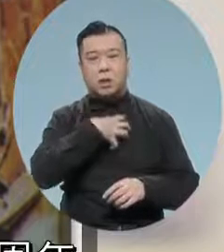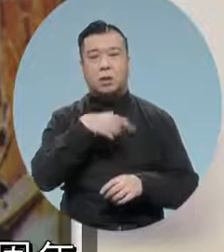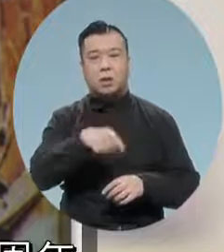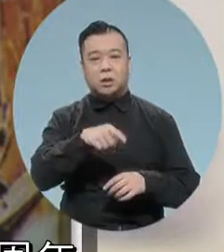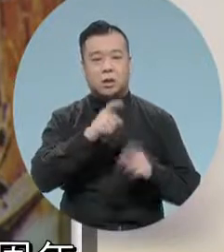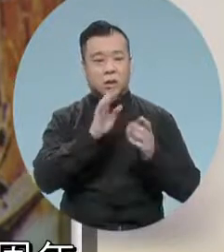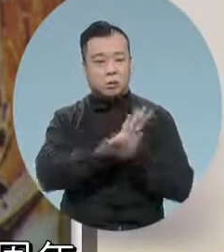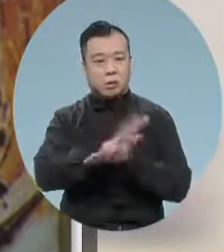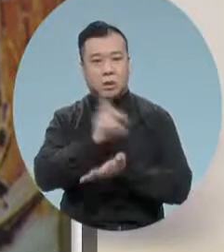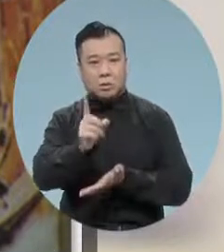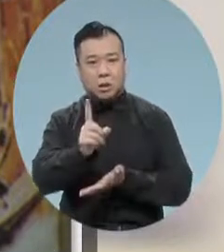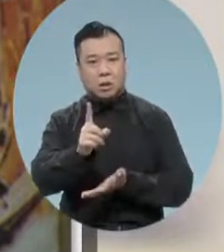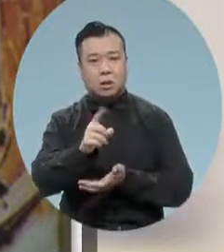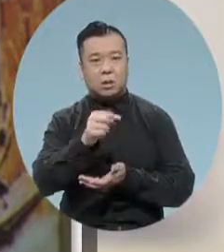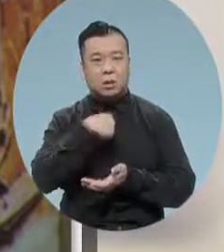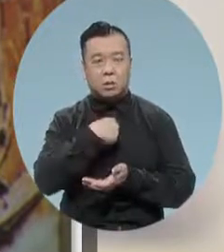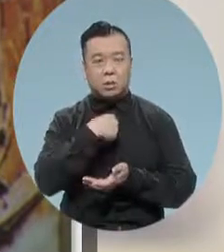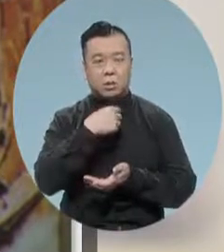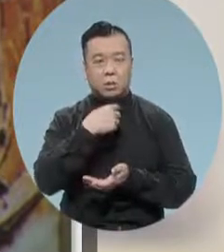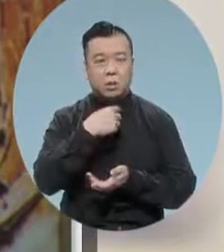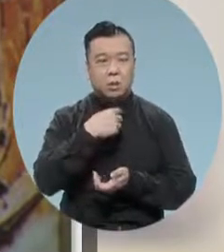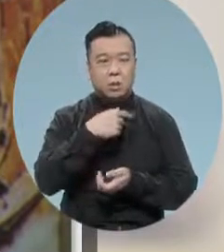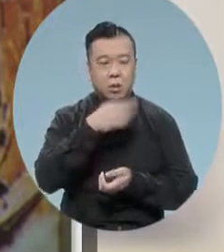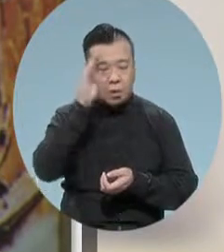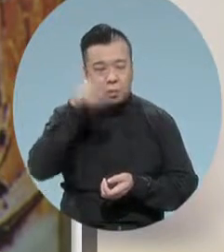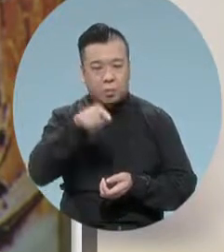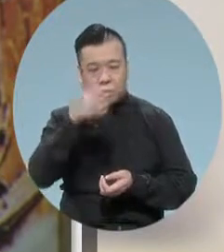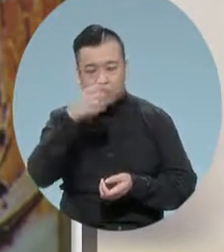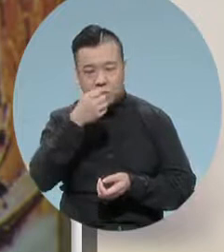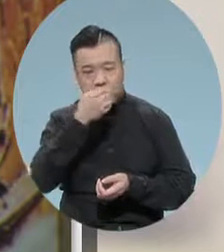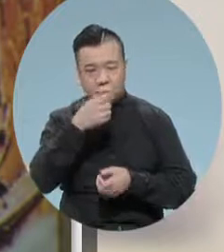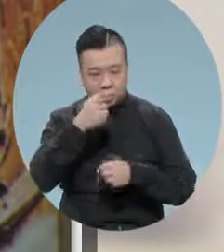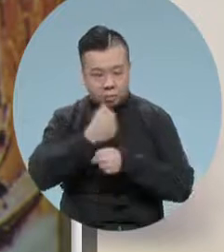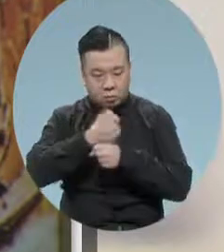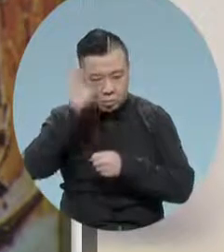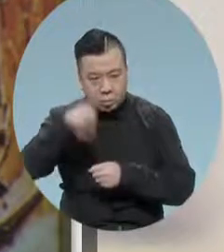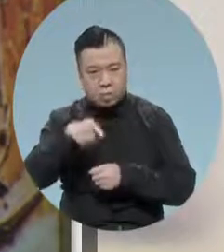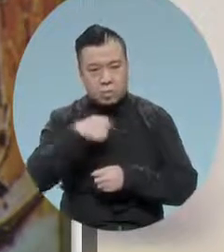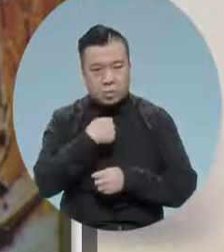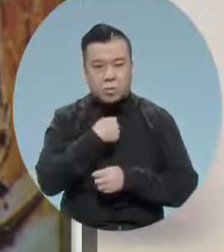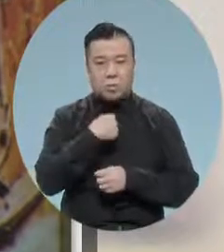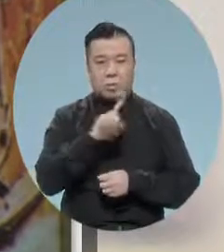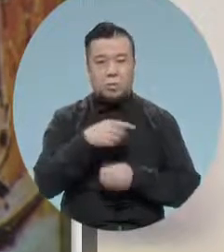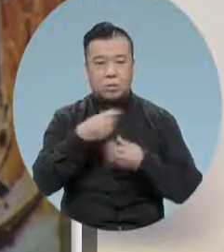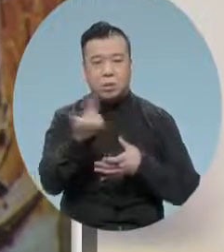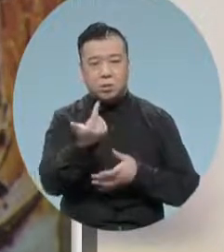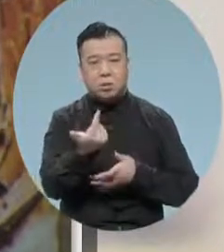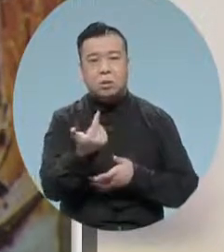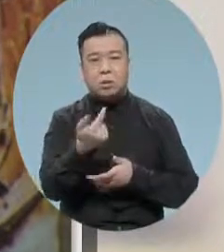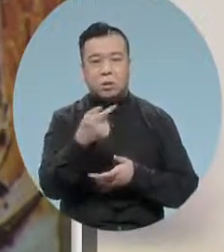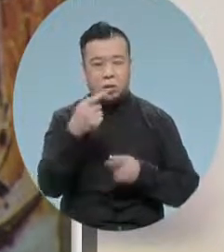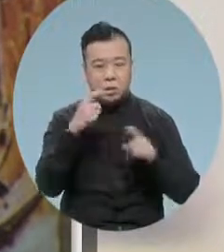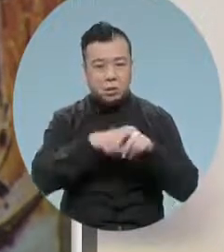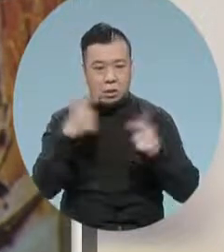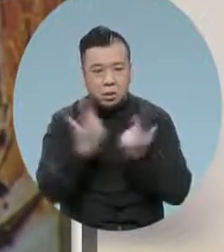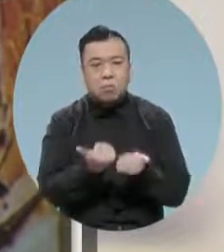為100周年咧，香港仔咧，對於我哋希望未來嘅做嘅嘢，其中一個係多啲俾我哋有機會喺適當